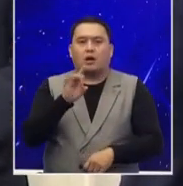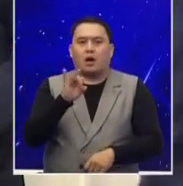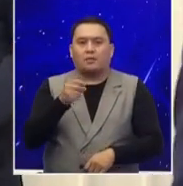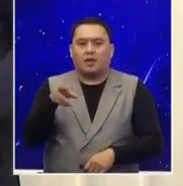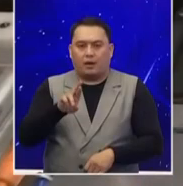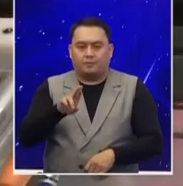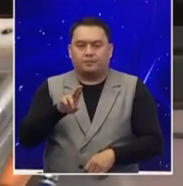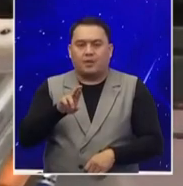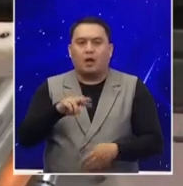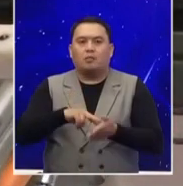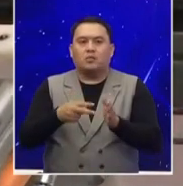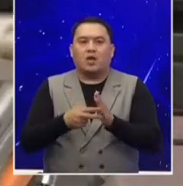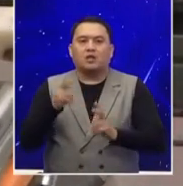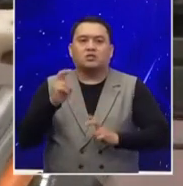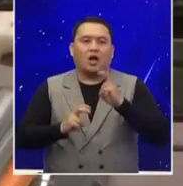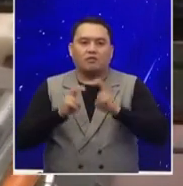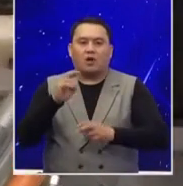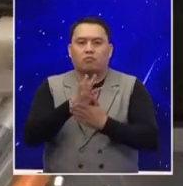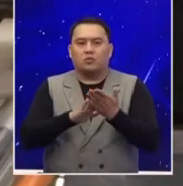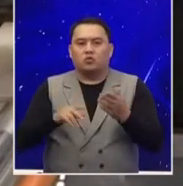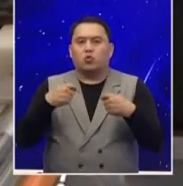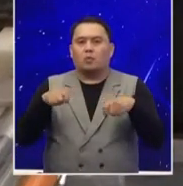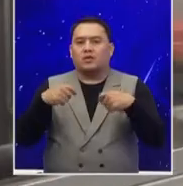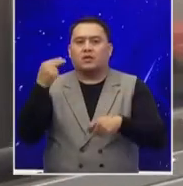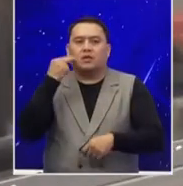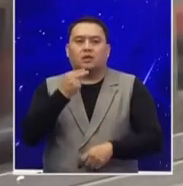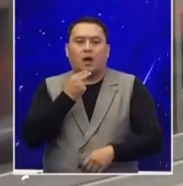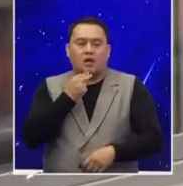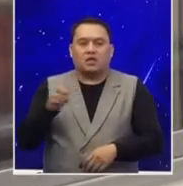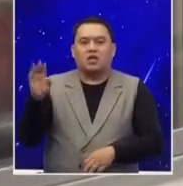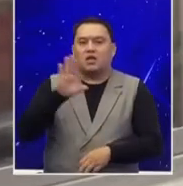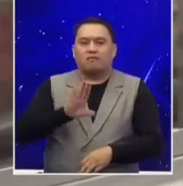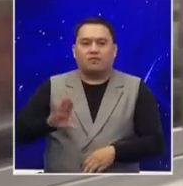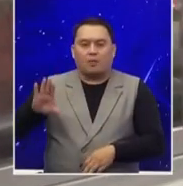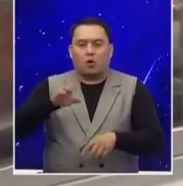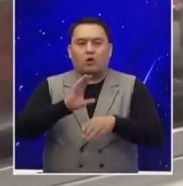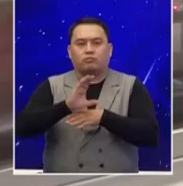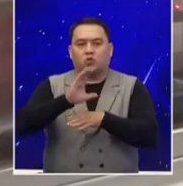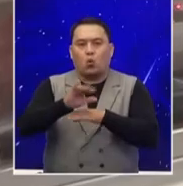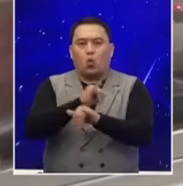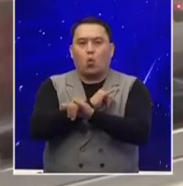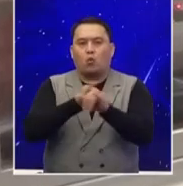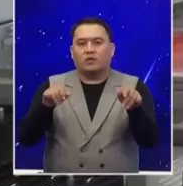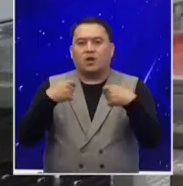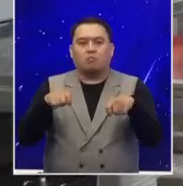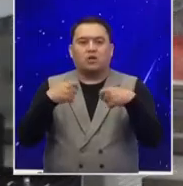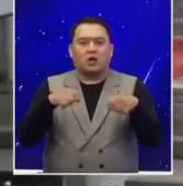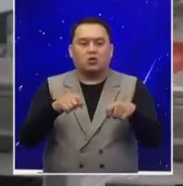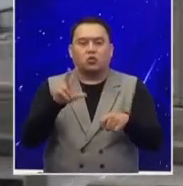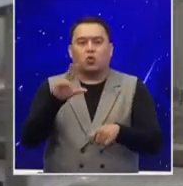Арабских Эмиратах. В планах завода продолжение освоения китайского и европейского рынков, увеличение продаж до